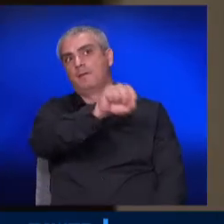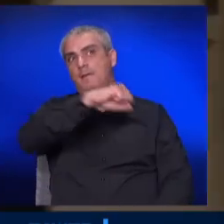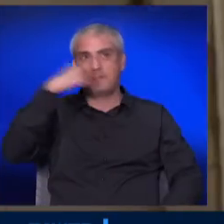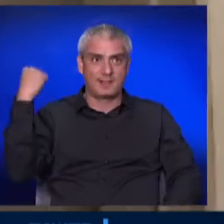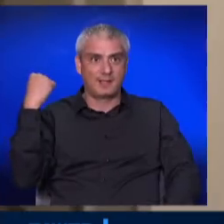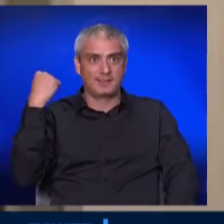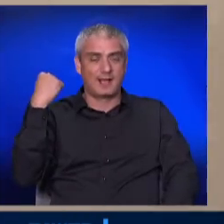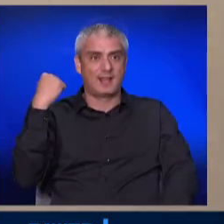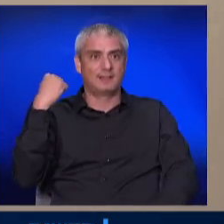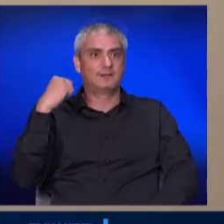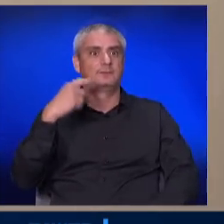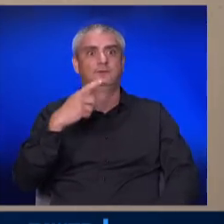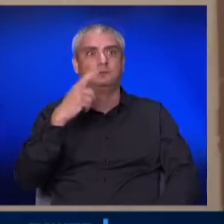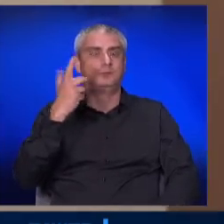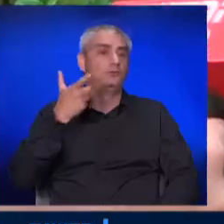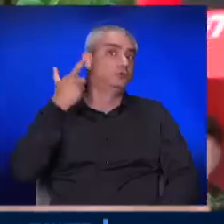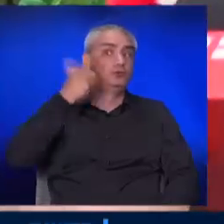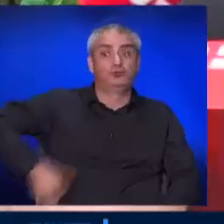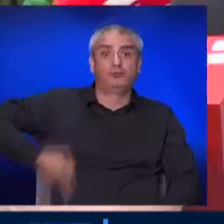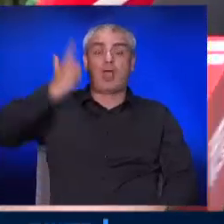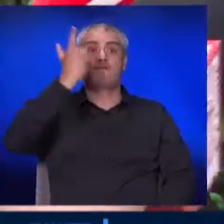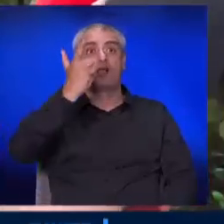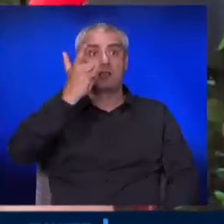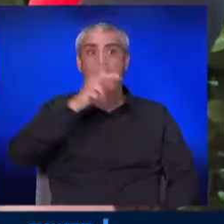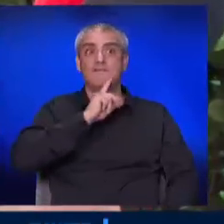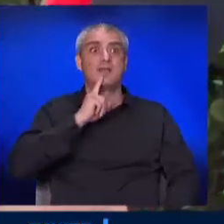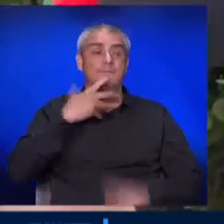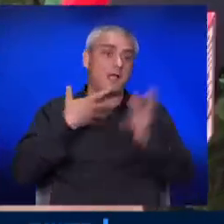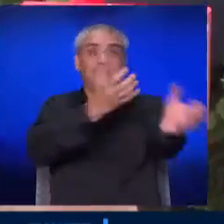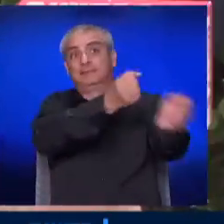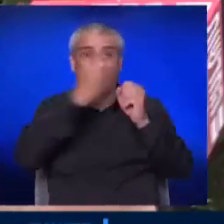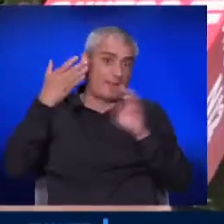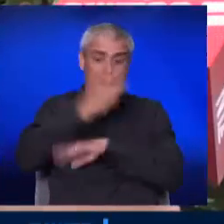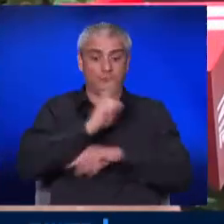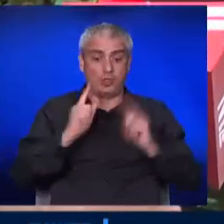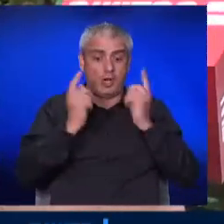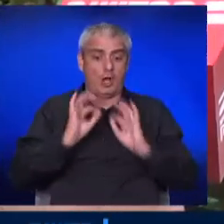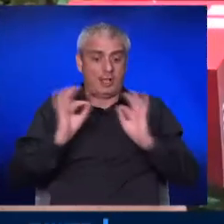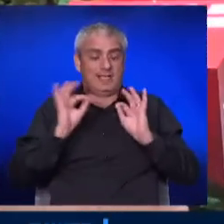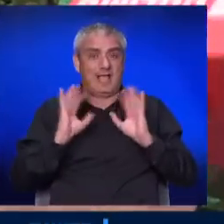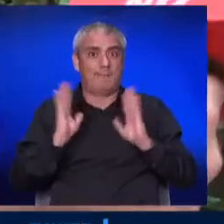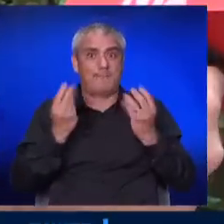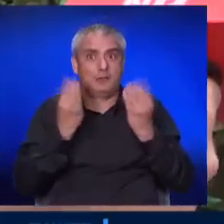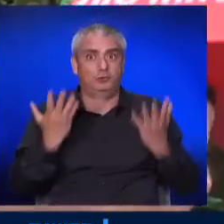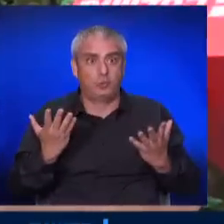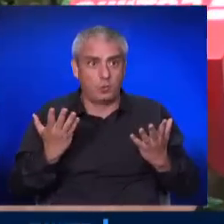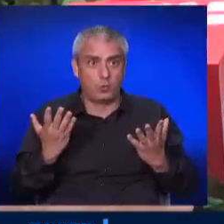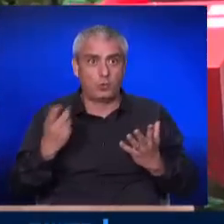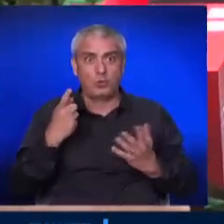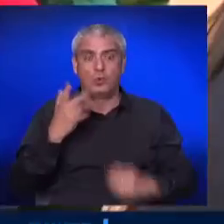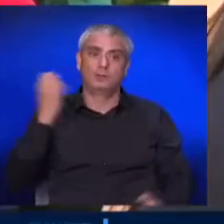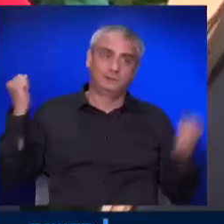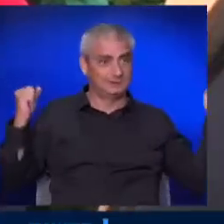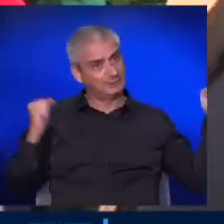הדלת. שלף אליהם את האקדח. ואז אמא שלי סחבה אותה פנימה, כדי שלא יקרה לה משהו, הם סתרקו